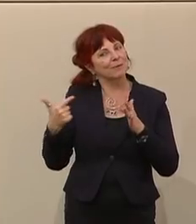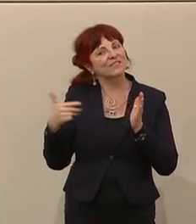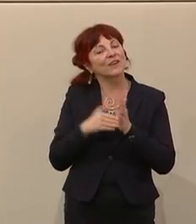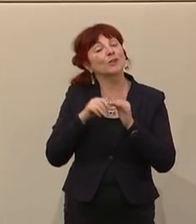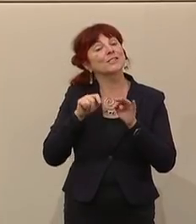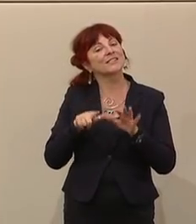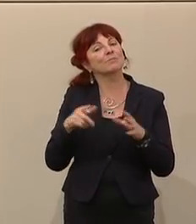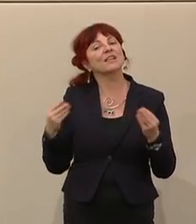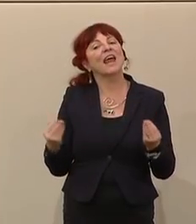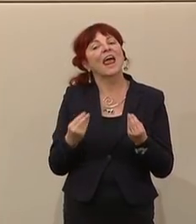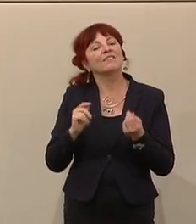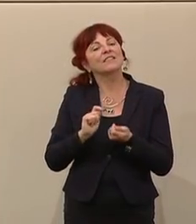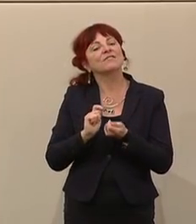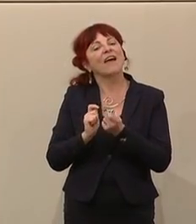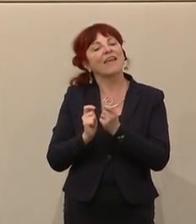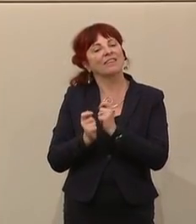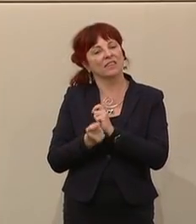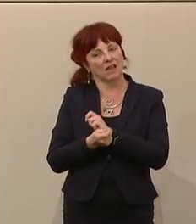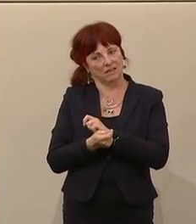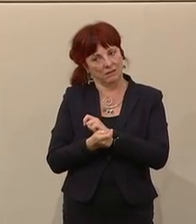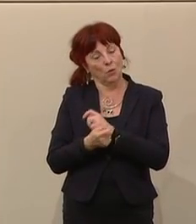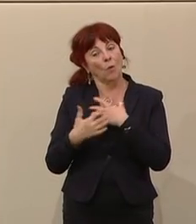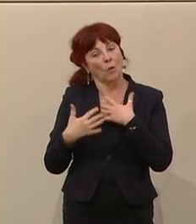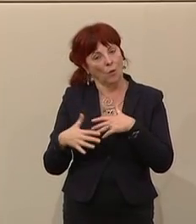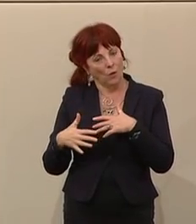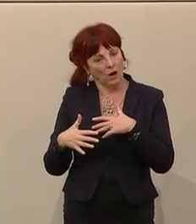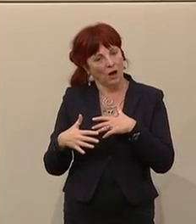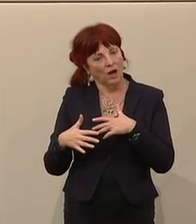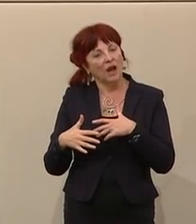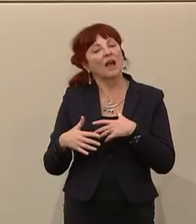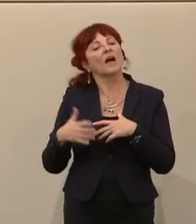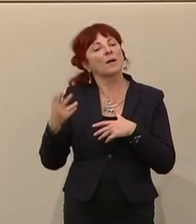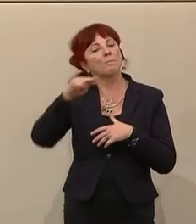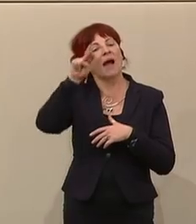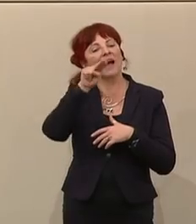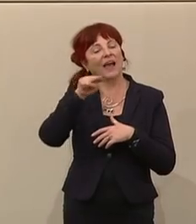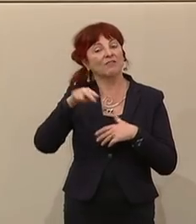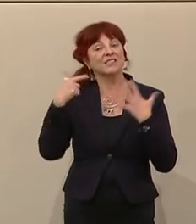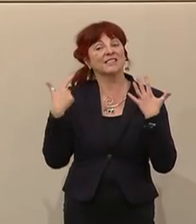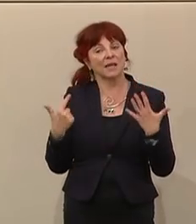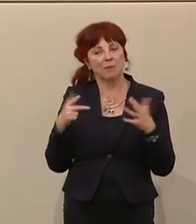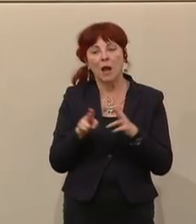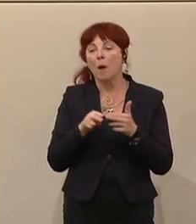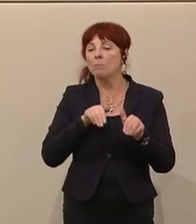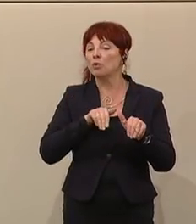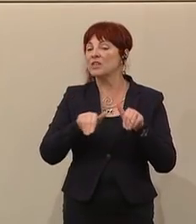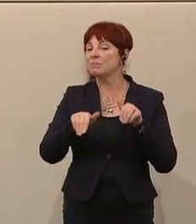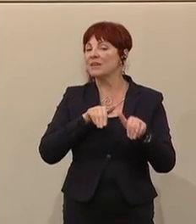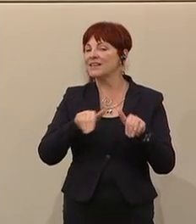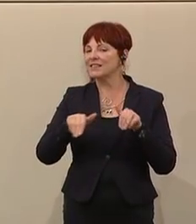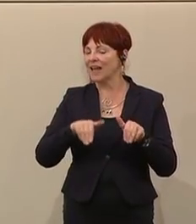gemacht, was die Sache vollkommen ändert. Wir haben in § 7 des Bundesministeriengesetzes jetzt